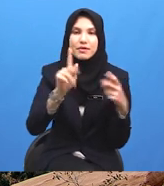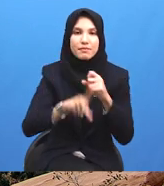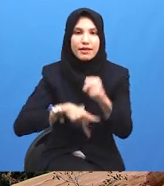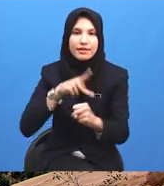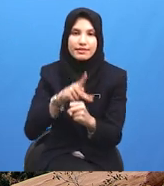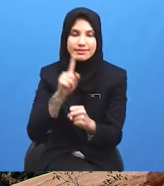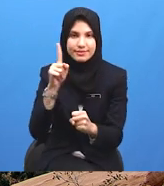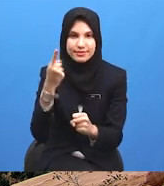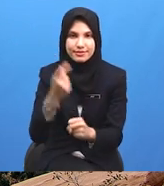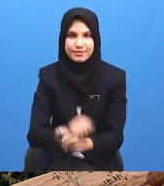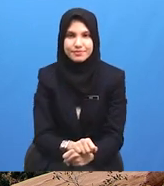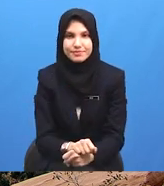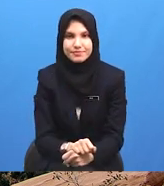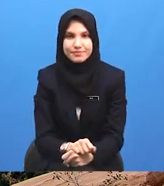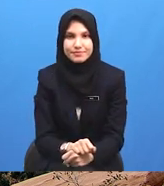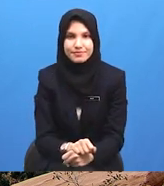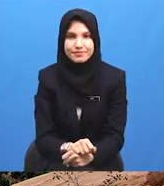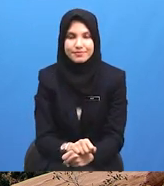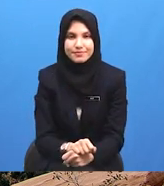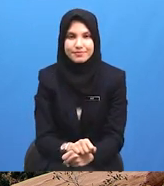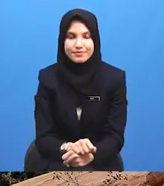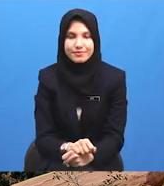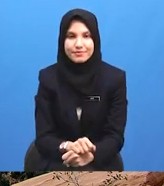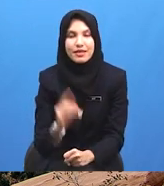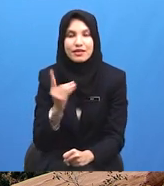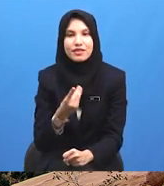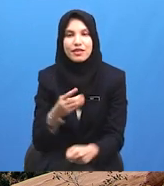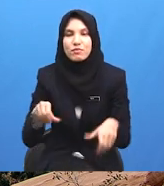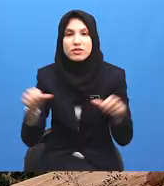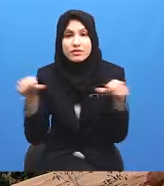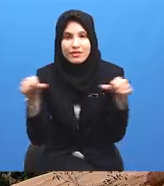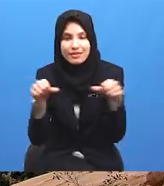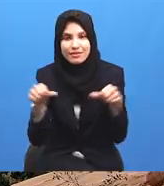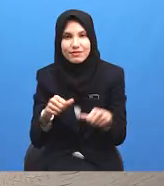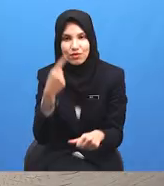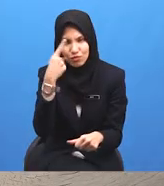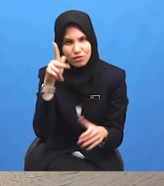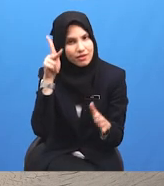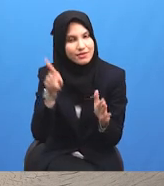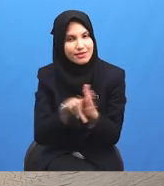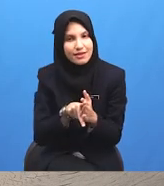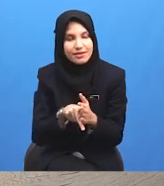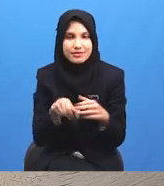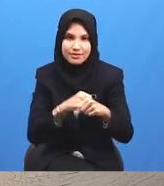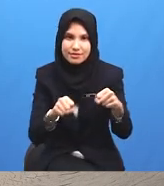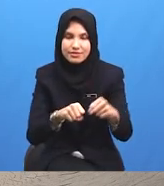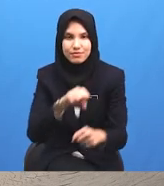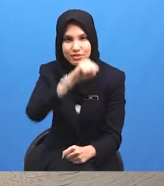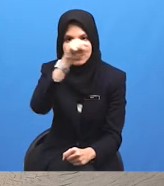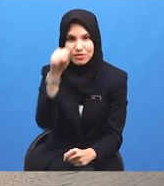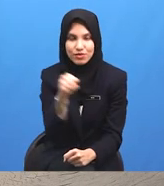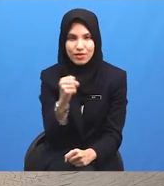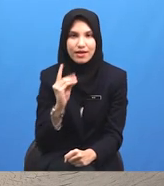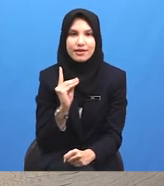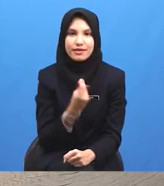Apa kata kita membuat sedikit aktiviti untuk lebih mengenali sistem suria kita? Jom. Alat